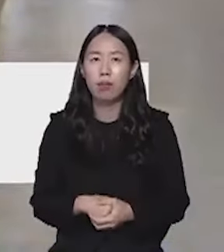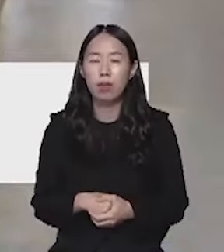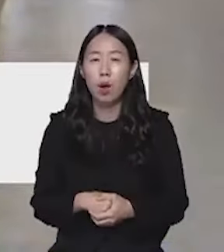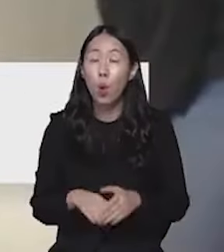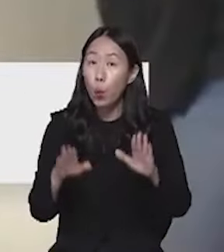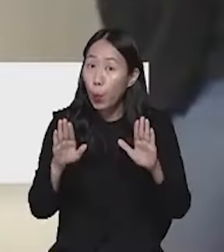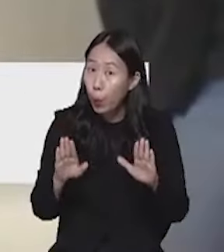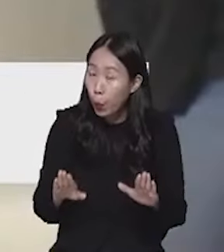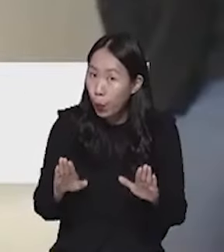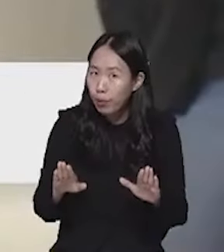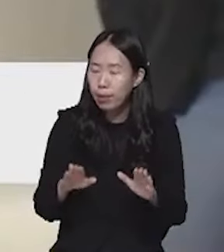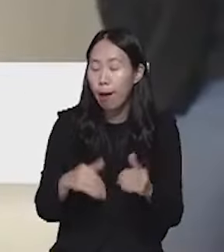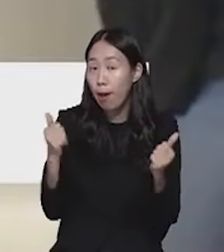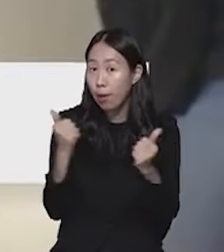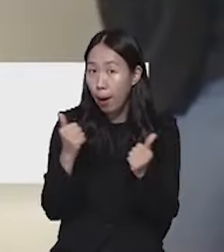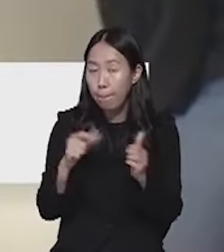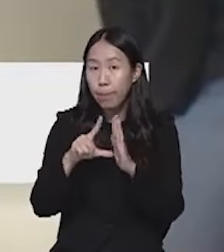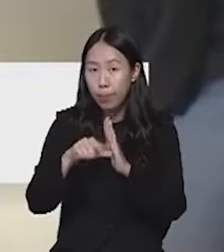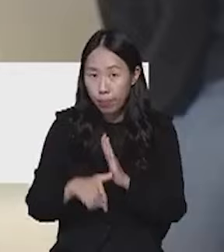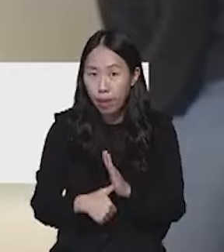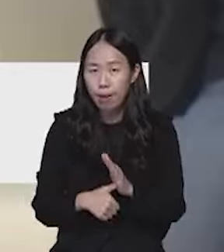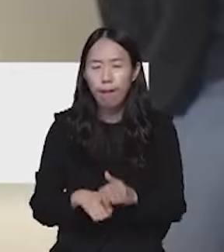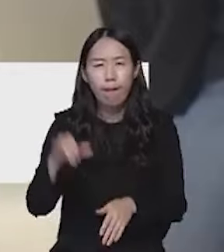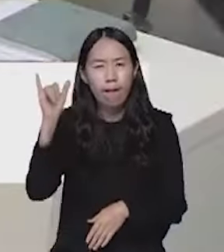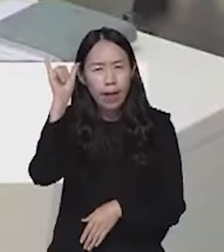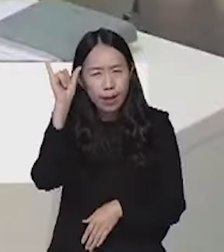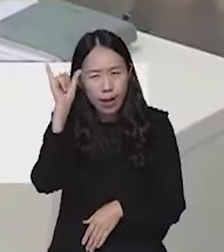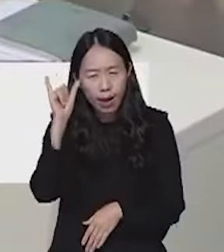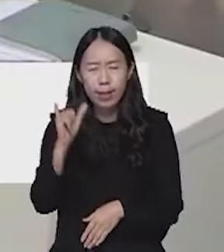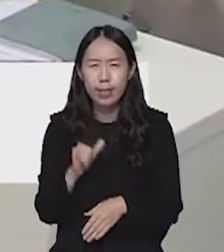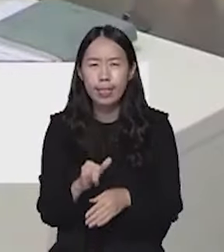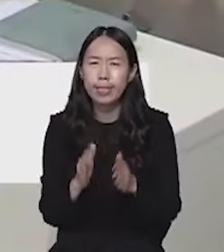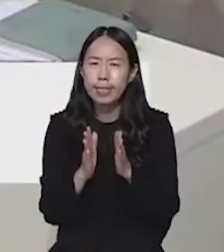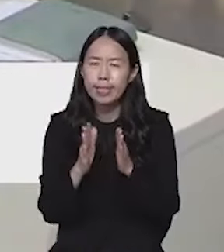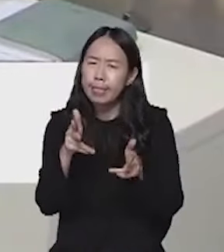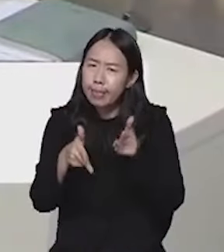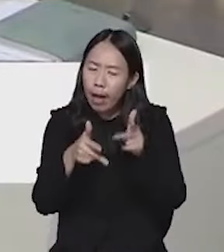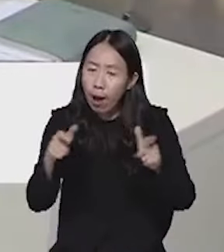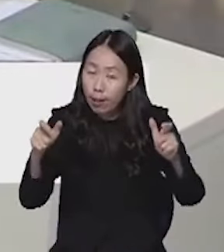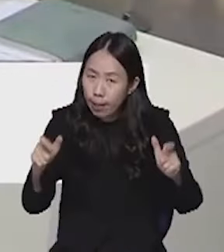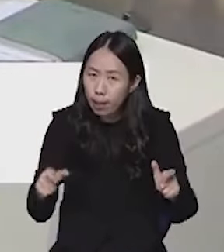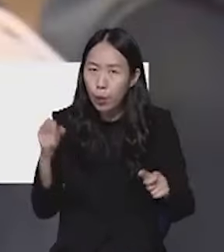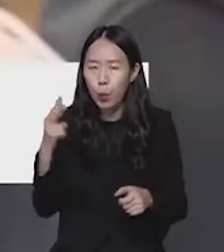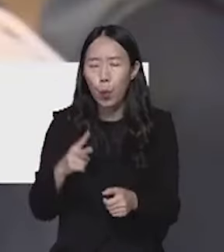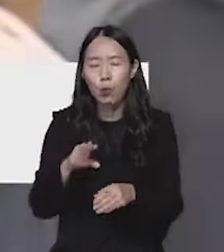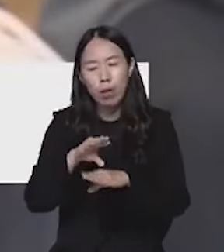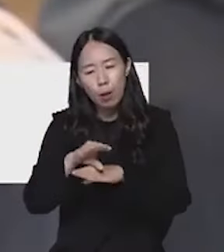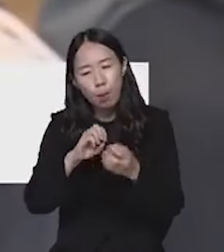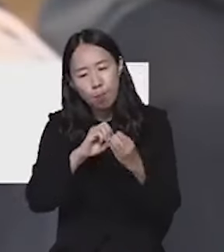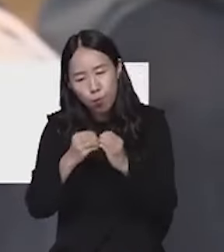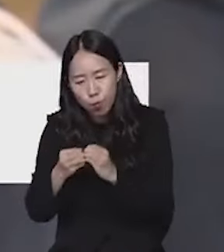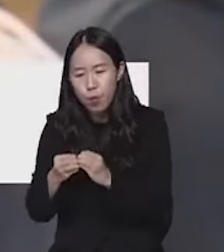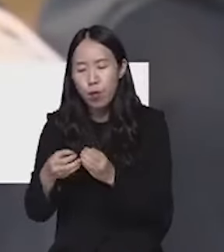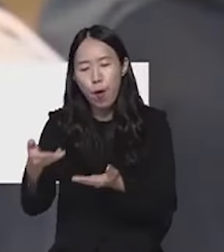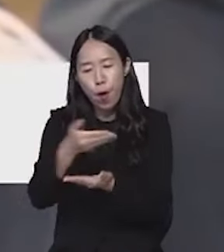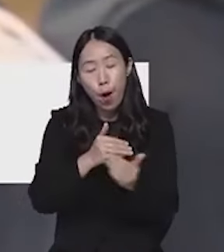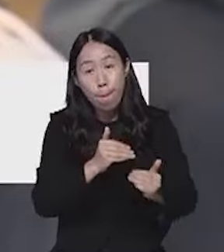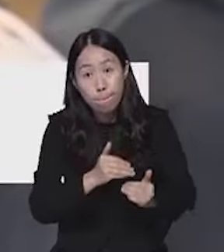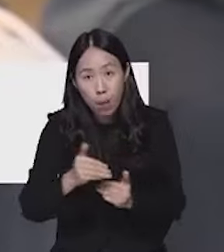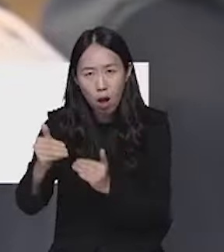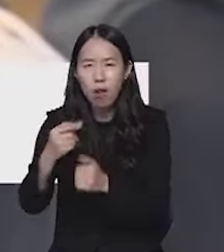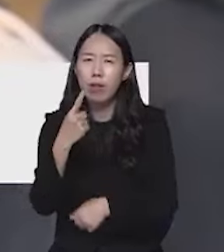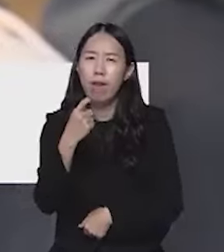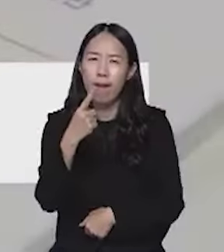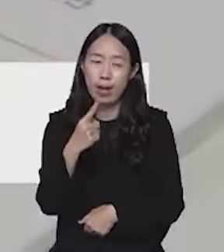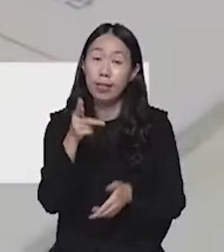더불어민주당과의 예산정책 협의회에서 AI 집적단지 2단계 사업과 자동차 부품 순환경제 체계 구축 등